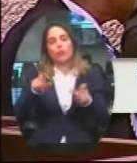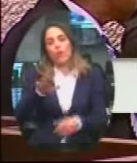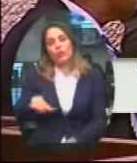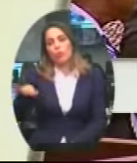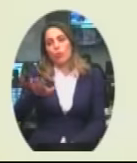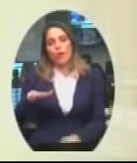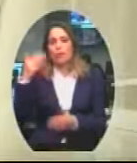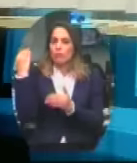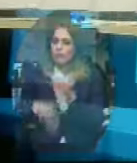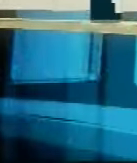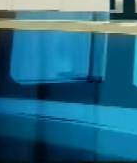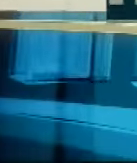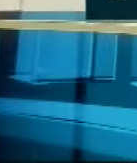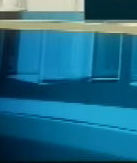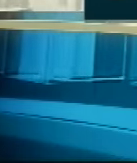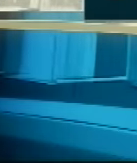לפרסה הזו.